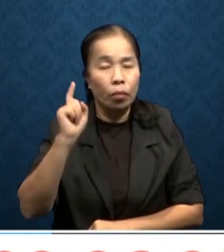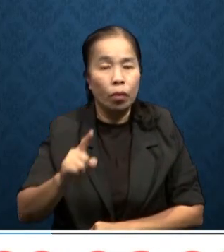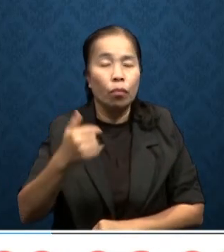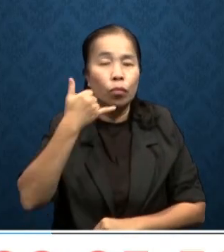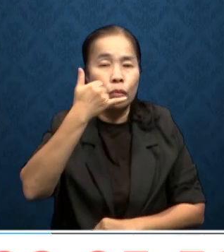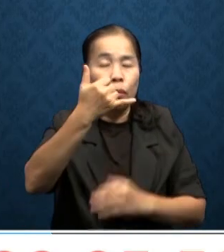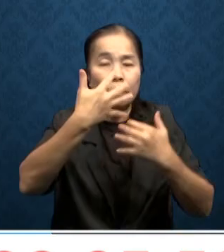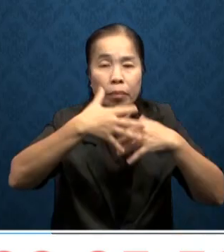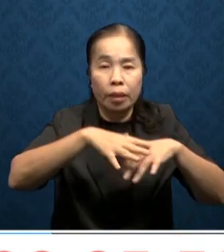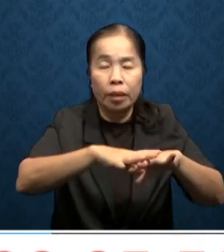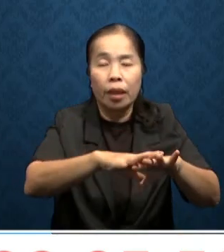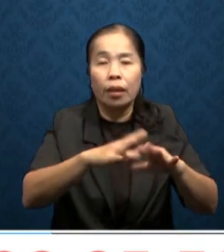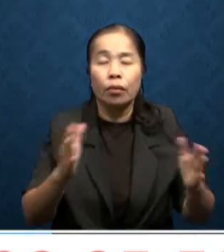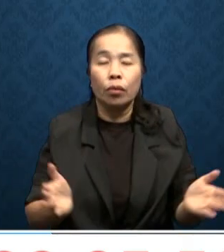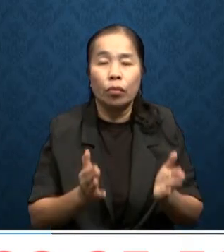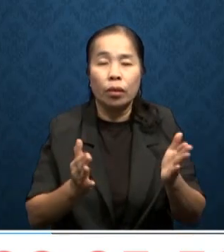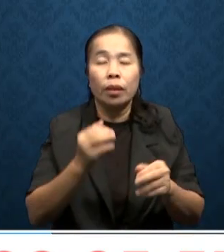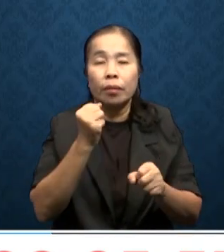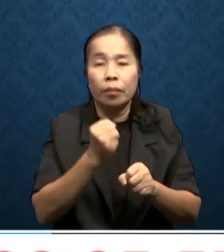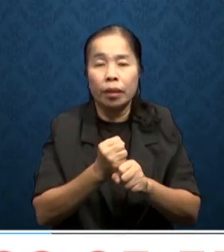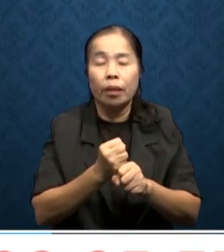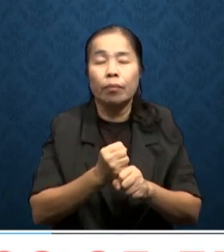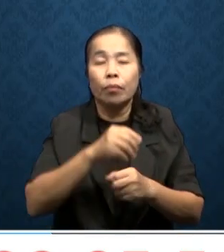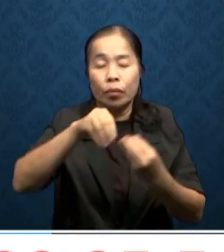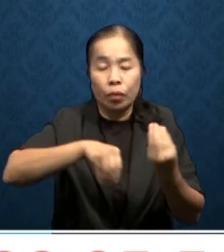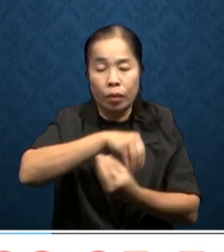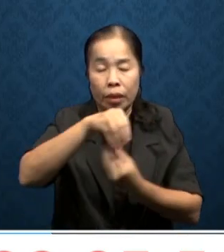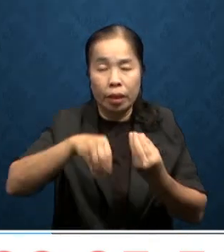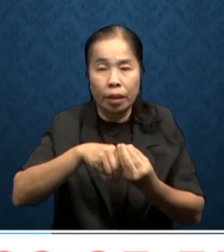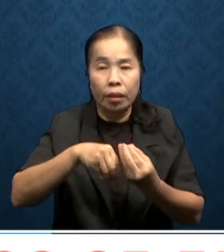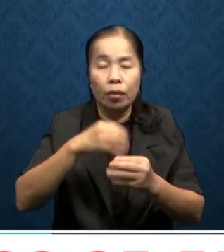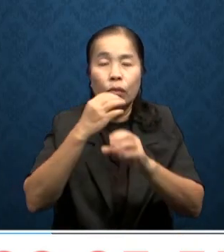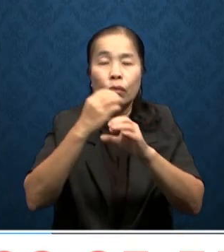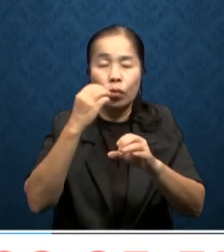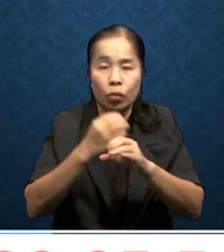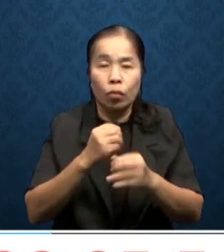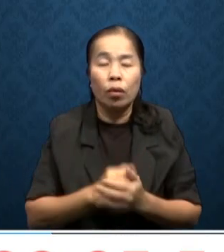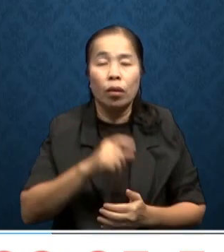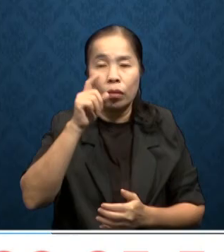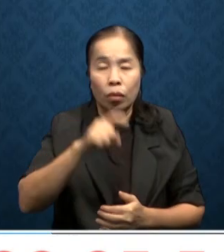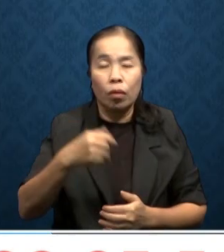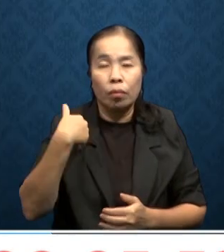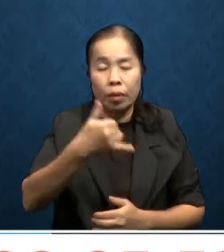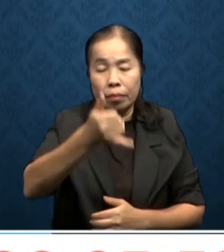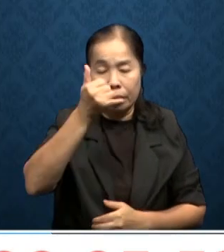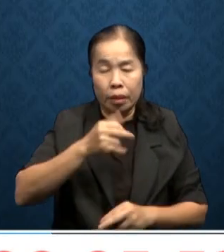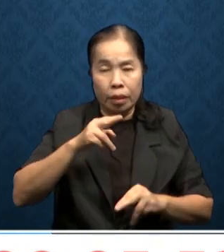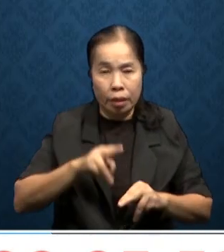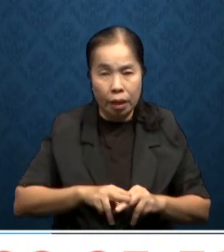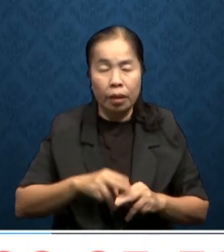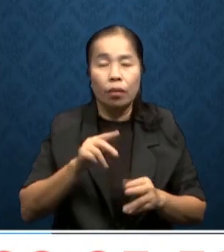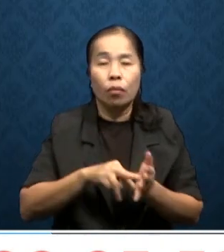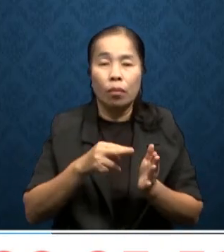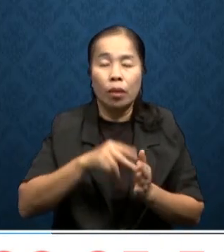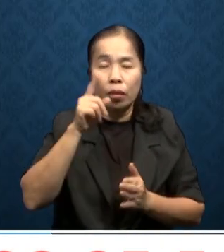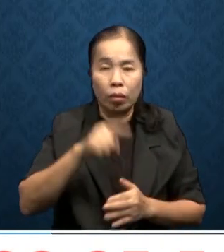ยรัการะส่งเสิมกปกอบเริ expectedปกภั หอขบพอครั่าcot้มาตั้งเรื่องเบิกจ่ายให้กับครอ